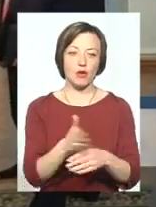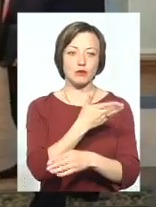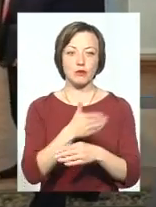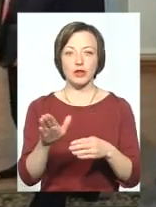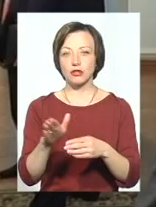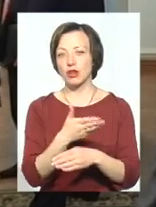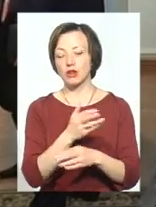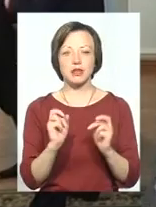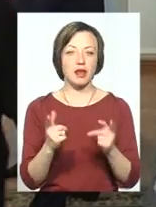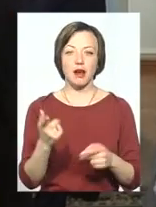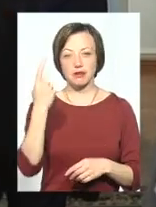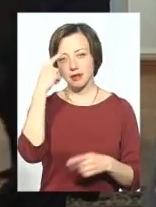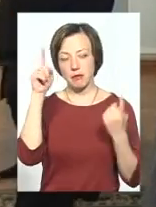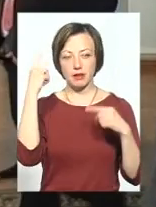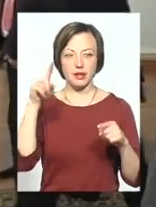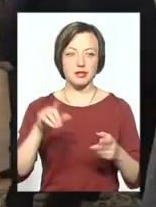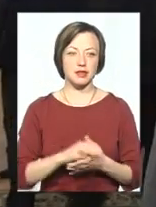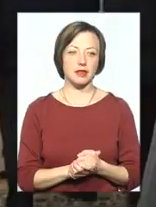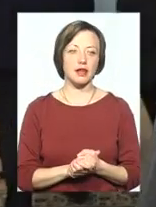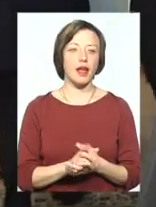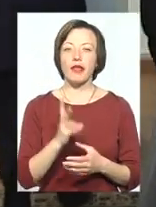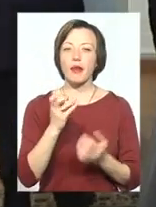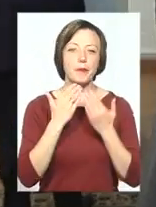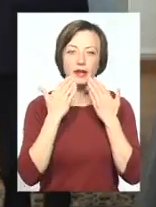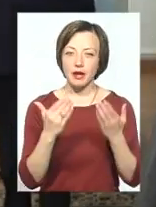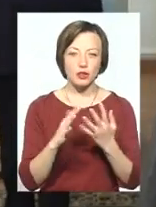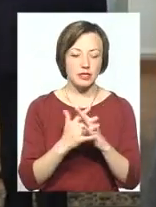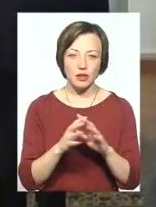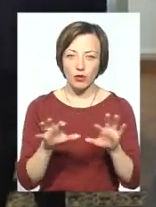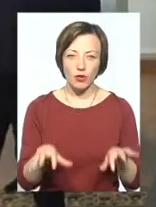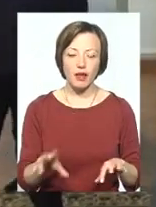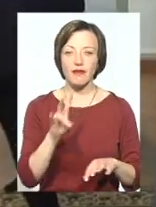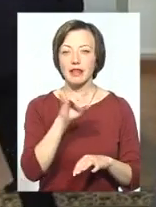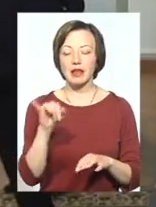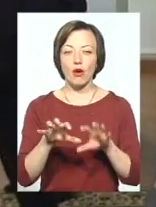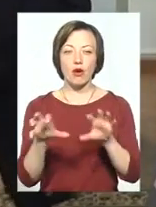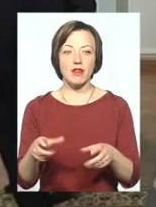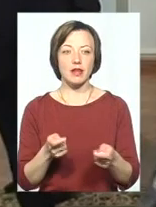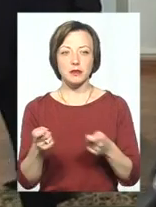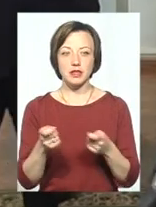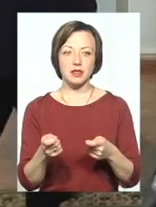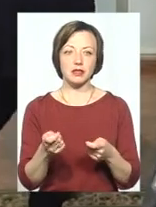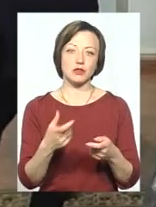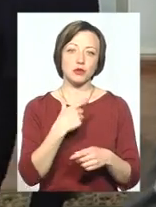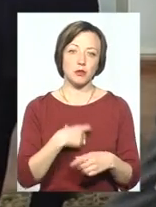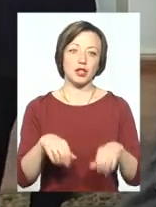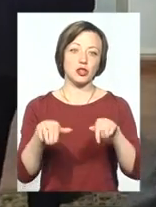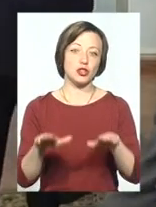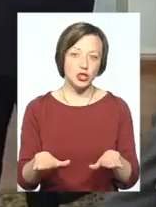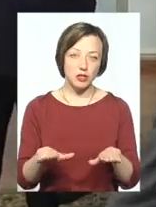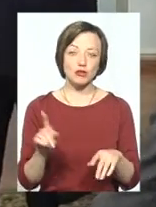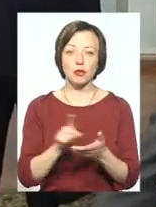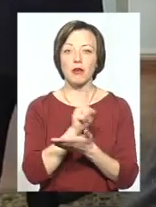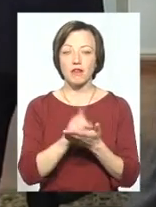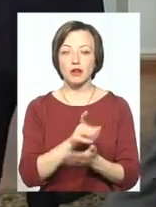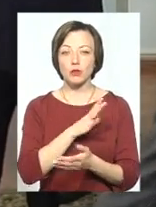розпоряджається, як їм заманець, не питаючи ні сільських голів, ні голів адміністрації. Вони ж собі рішили, що